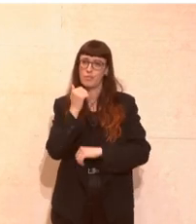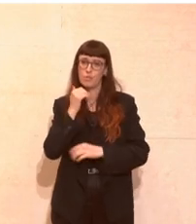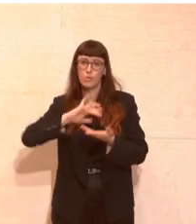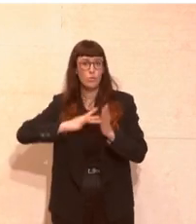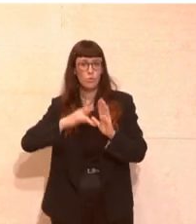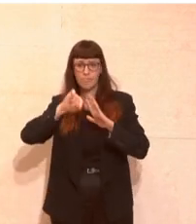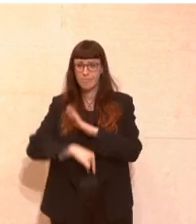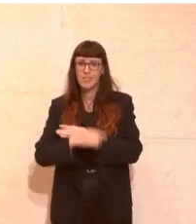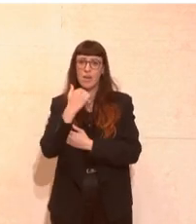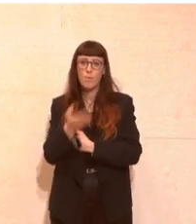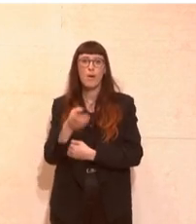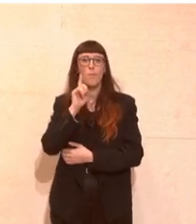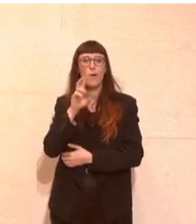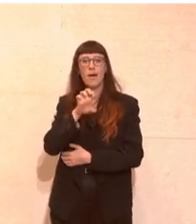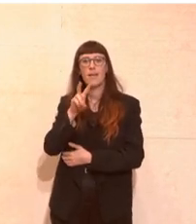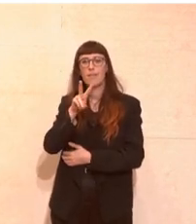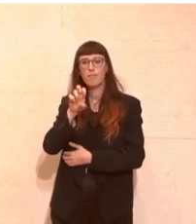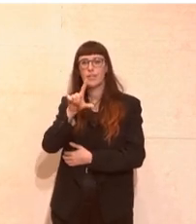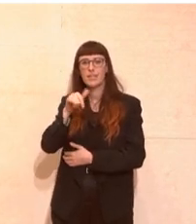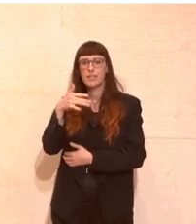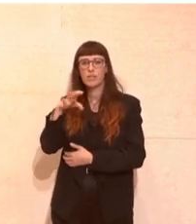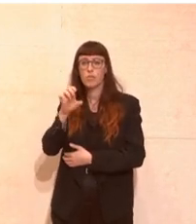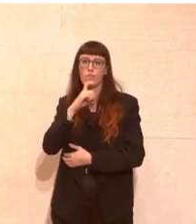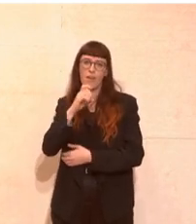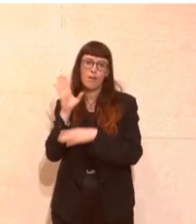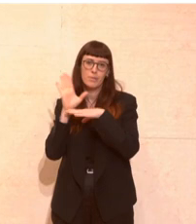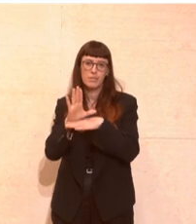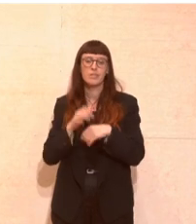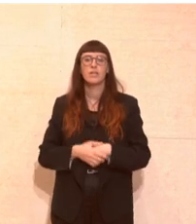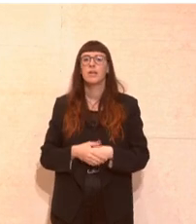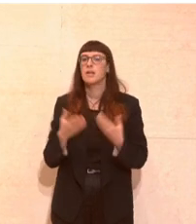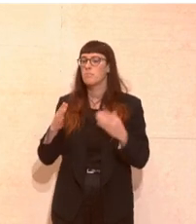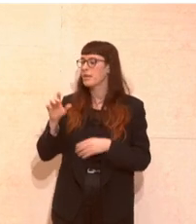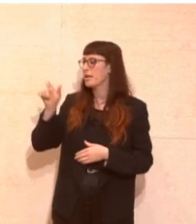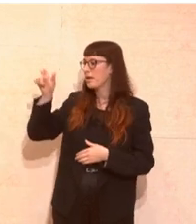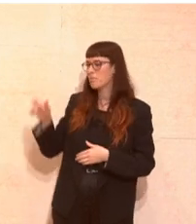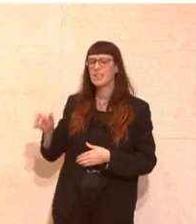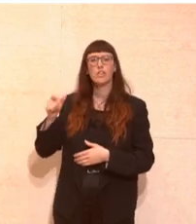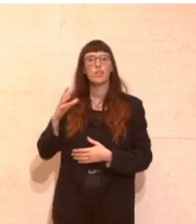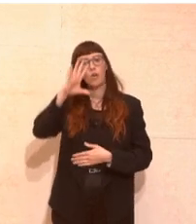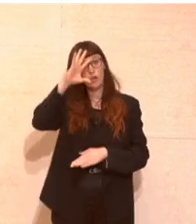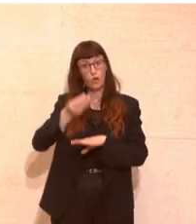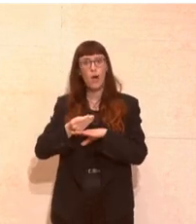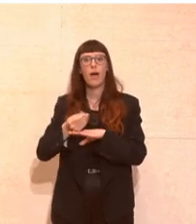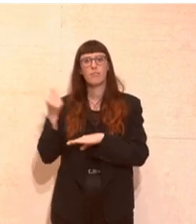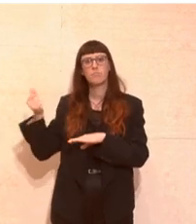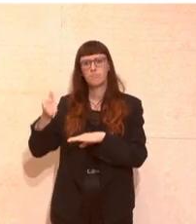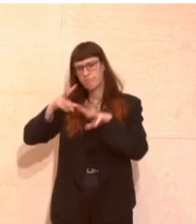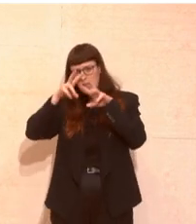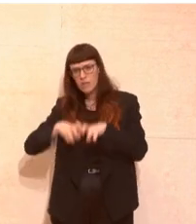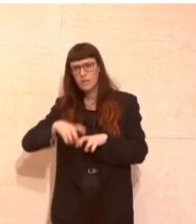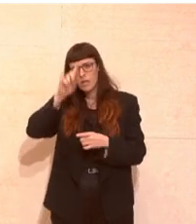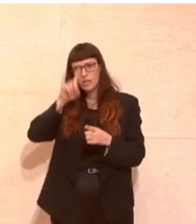mais Eve Reynaud qui est postdoctorante actuellement dans mon équipe mais qui a travaillé longtemps avec Sylvie Plancoulen a fait de la recherche sur la cohorte